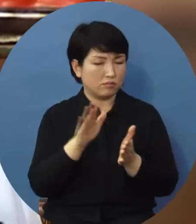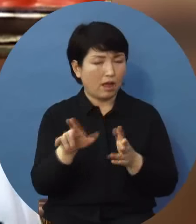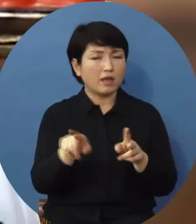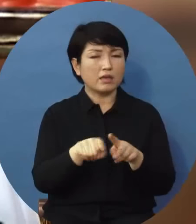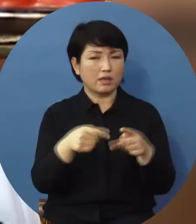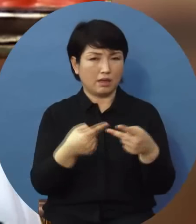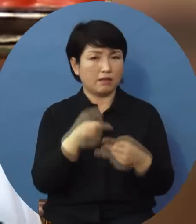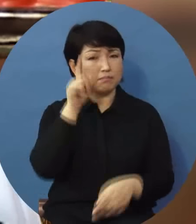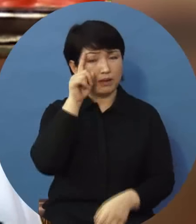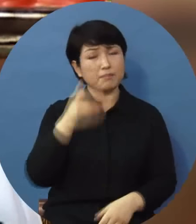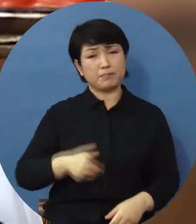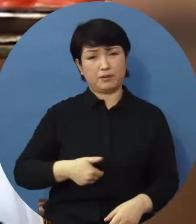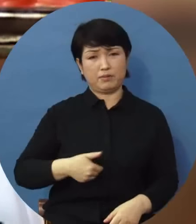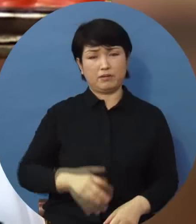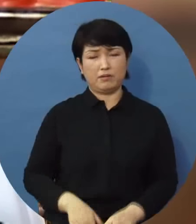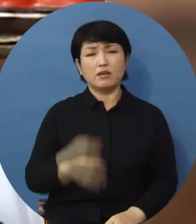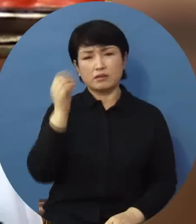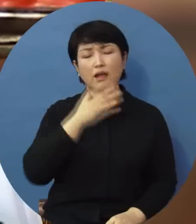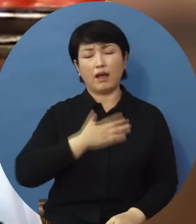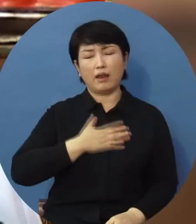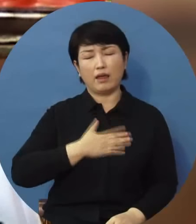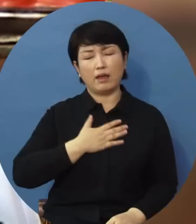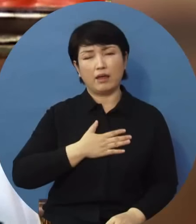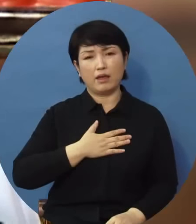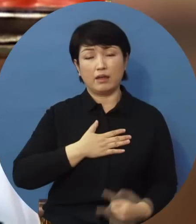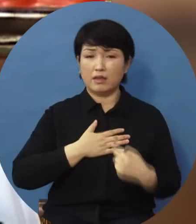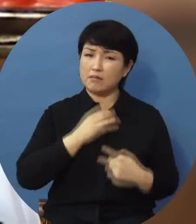이해를 제대로 해야 돼. 이해만 갖고는 안 돼.